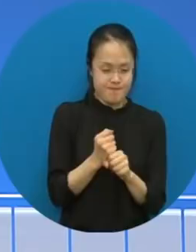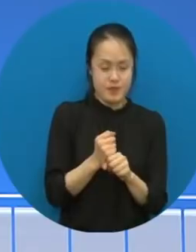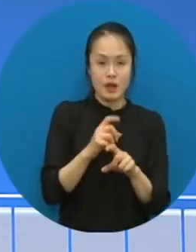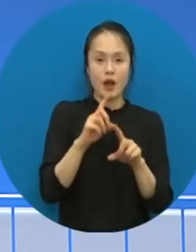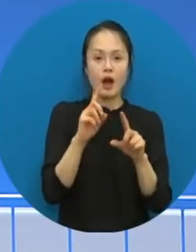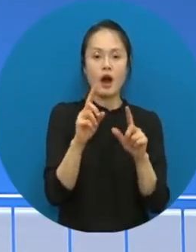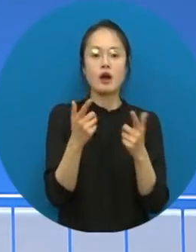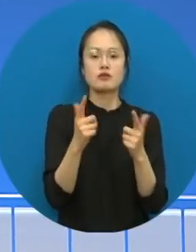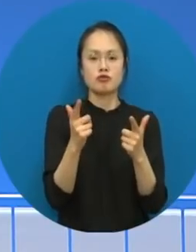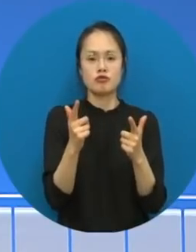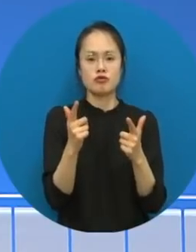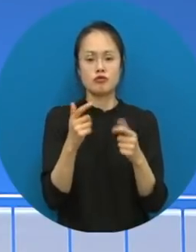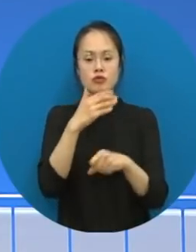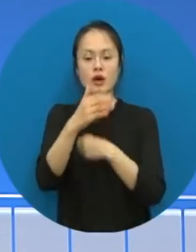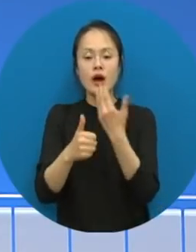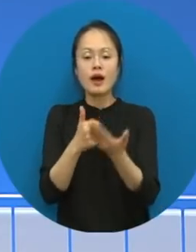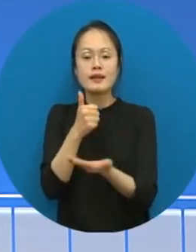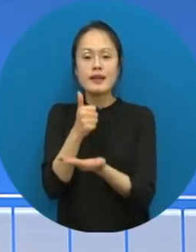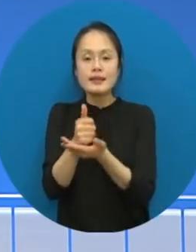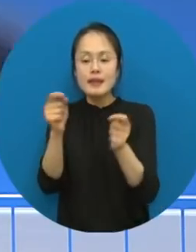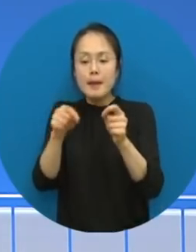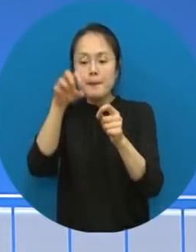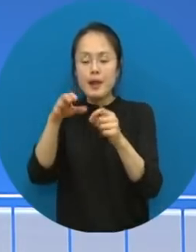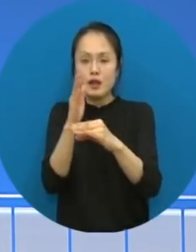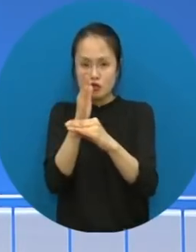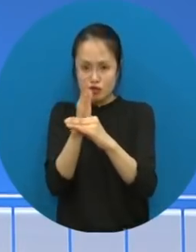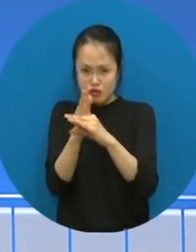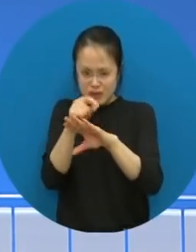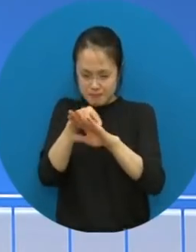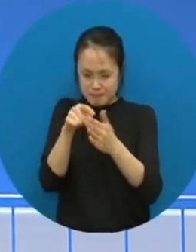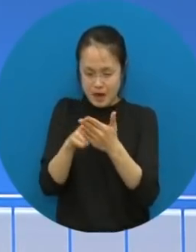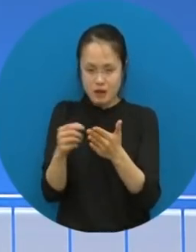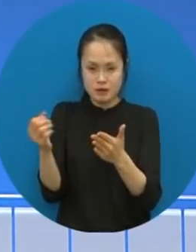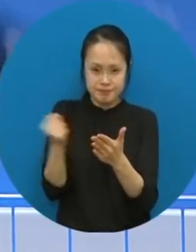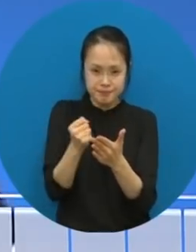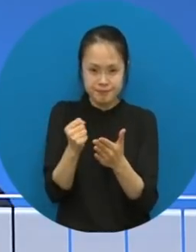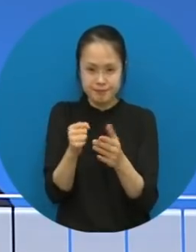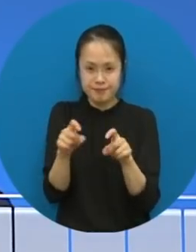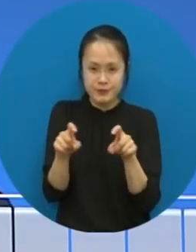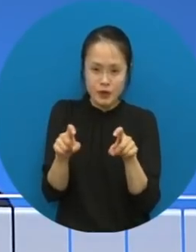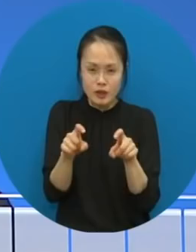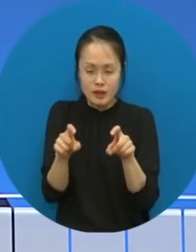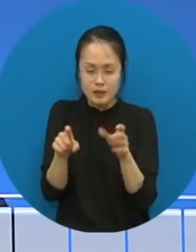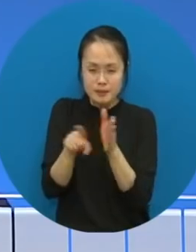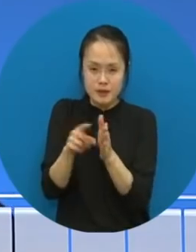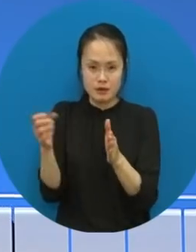중심으로 떨림으로 믿는 것을 가르치시는 하나님을 찬양합니다.